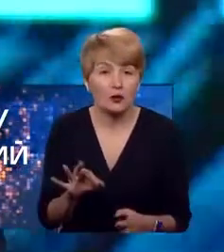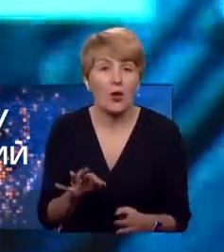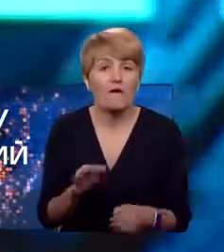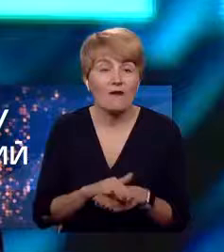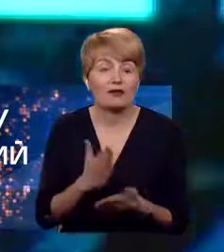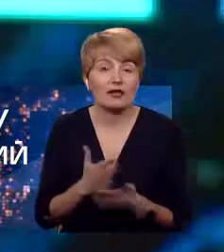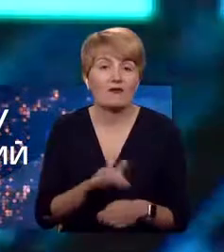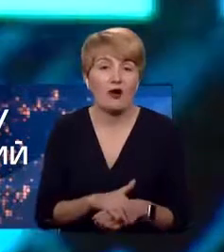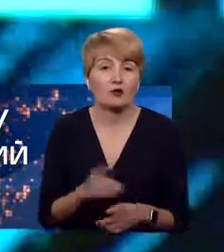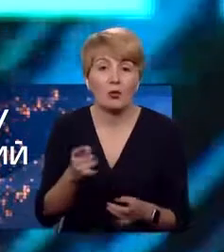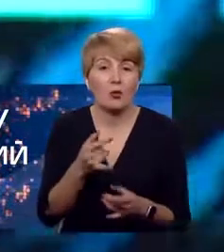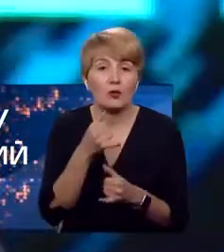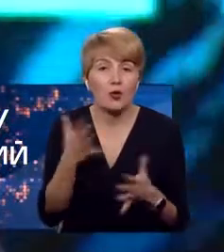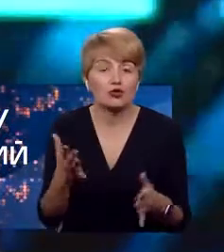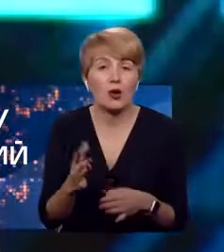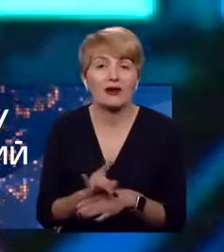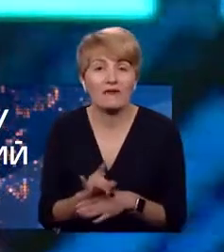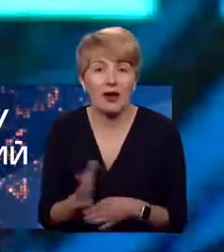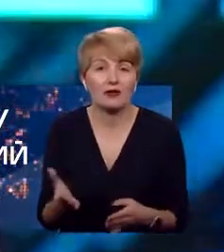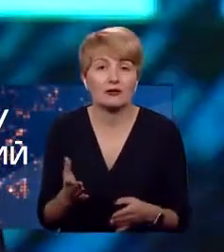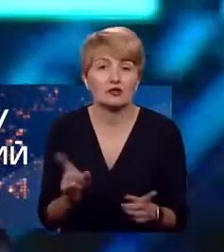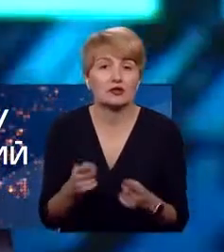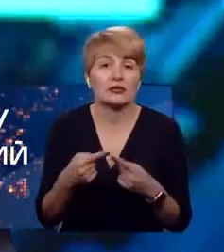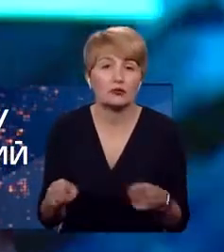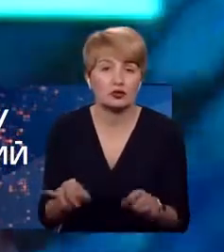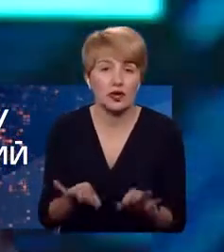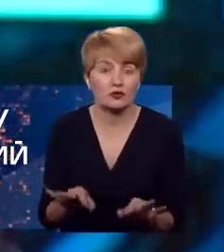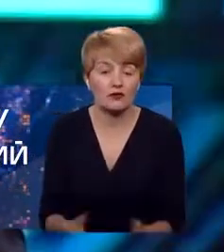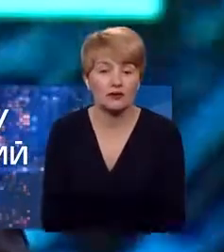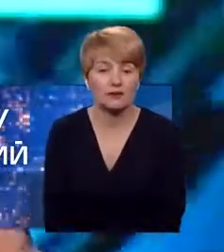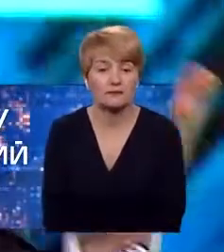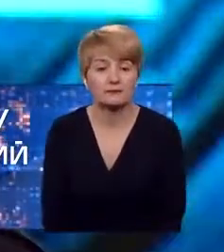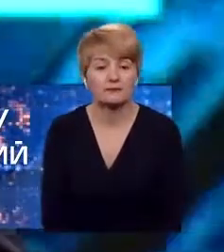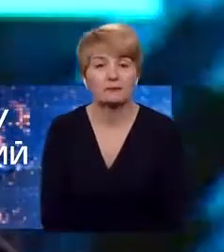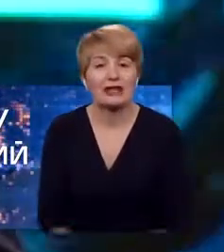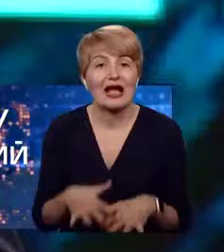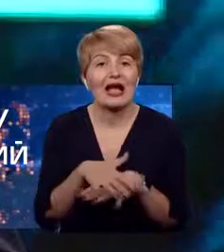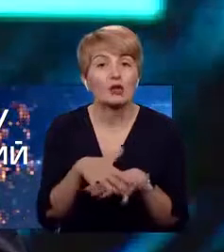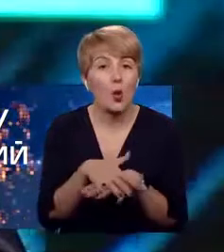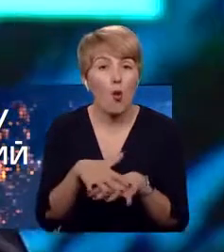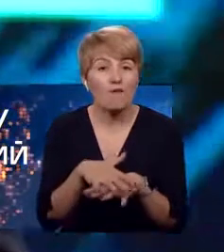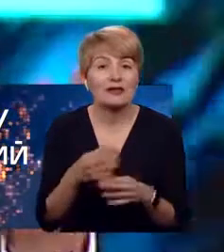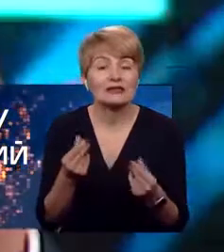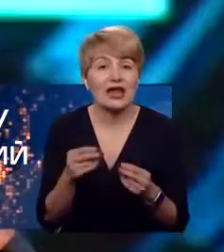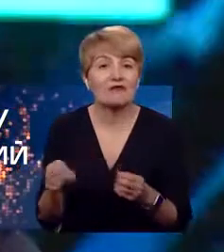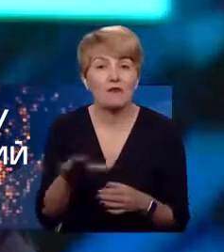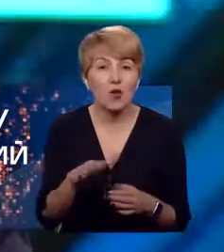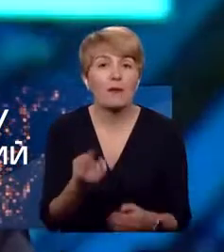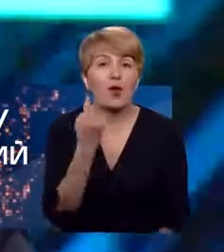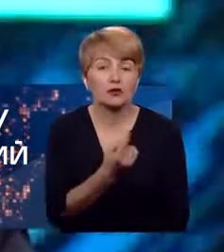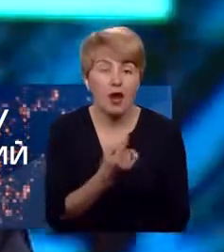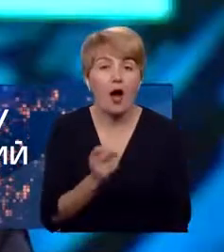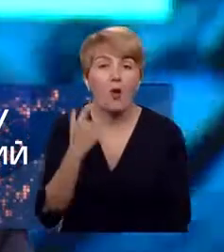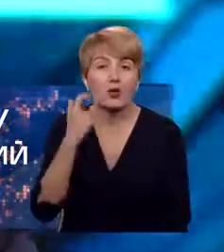можна прибрати, його не можна якимось іншим чином трактувати. Ринкова ціна в Європі одна, ціна для України